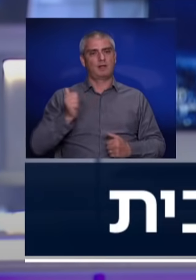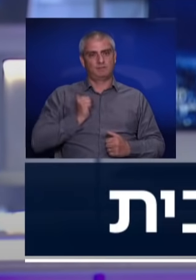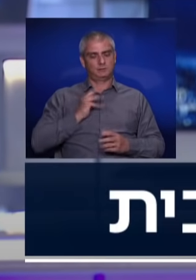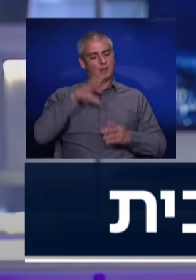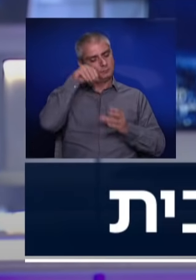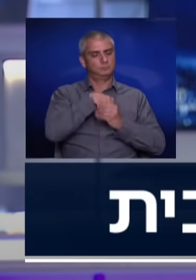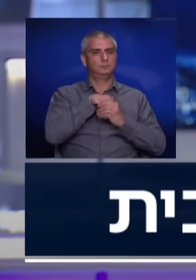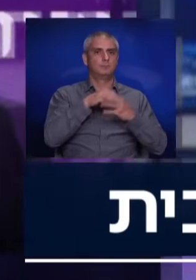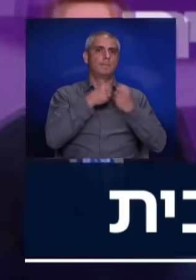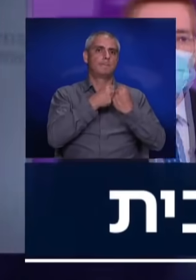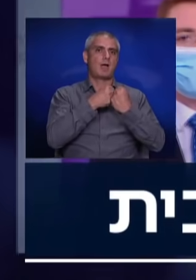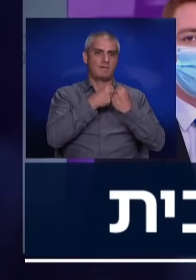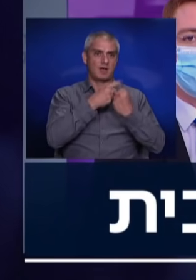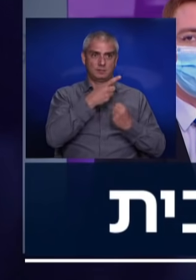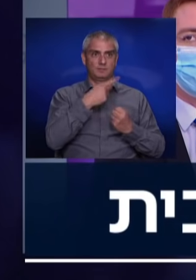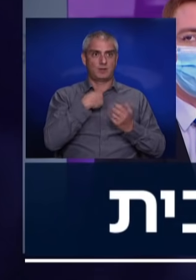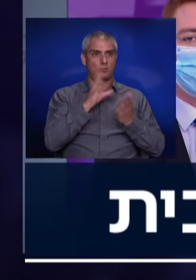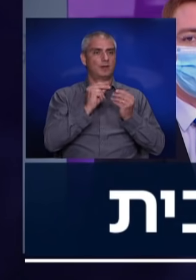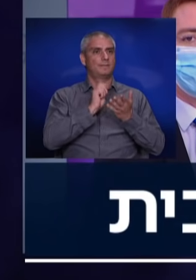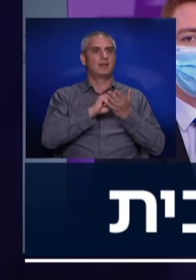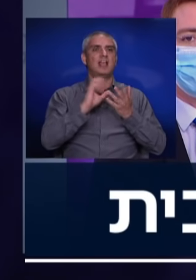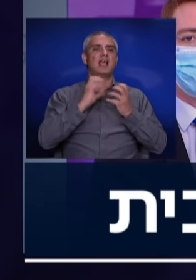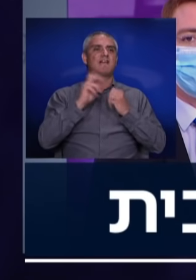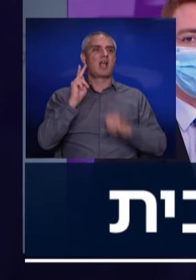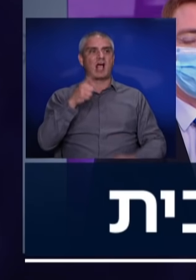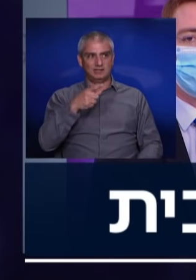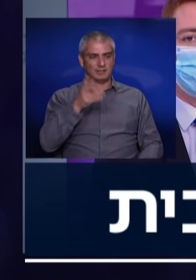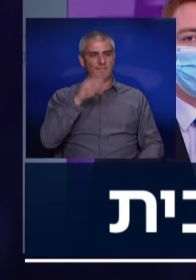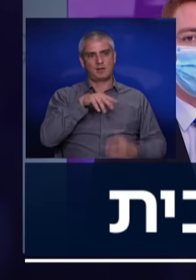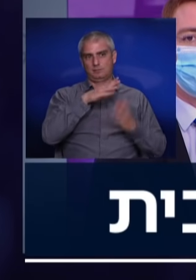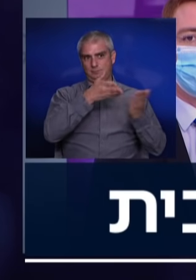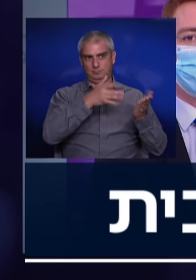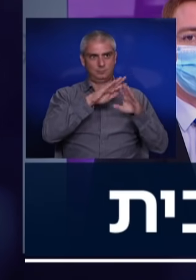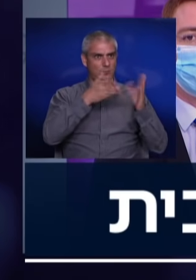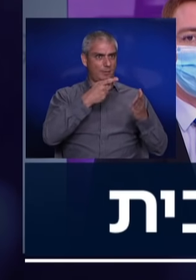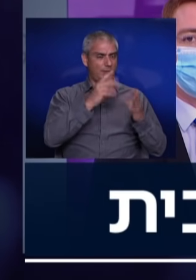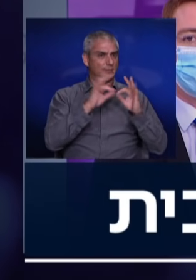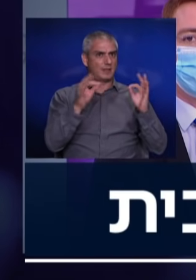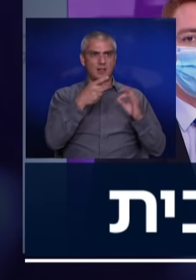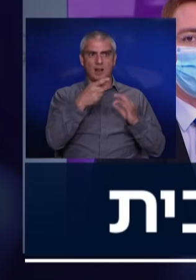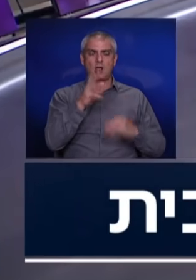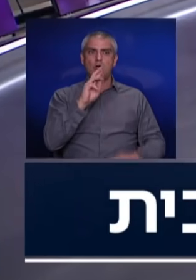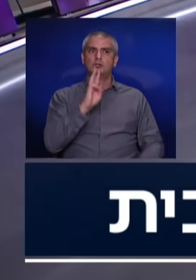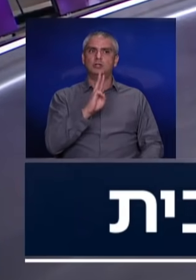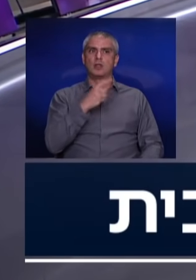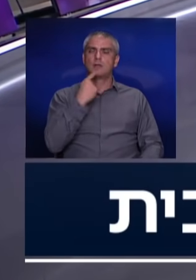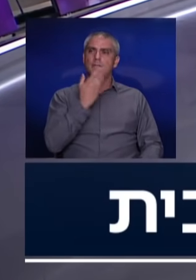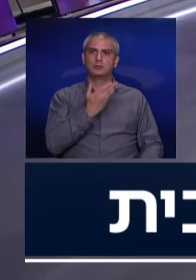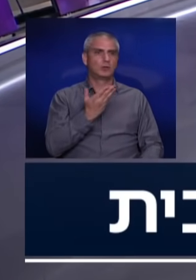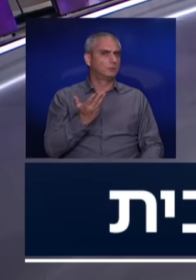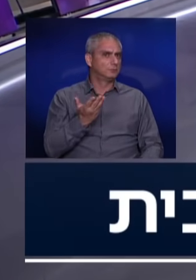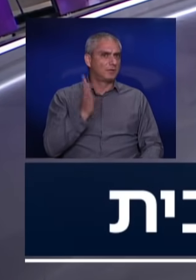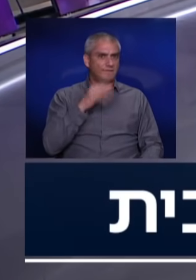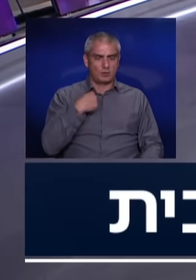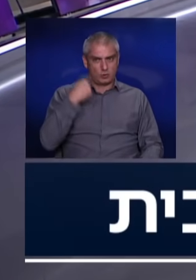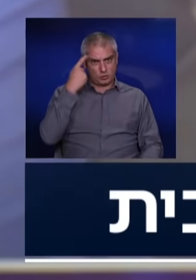חלק מהמאבק הזה, ואנחנו איתכם הערב בכפר קאסם ובאולפן כאן. תחילה אליך, רועי שרון, פרשננו. למרות שאנחנו